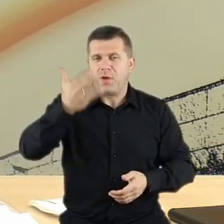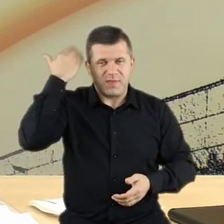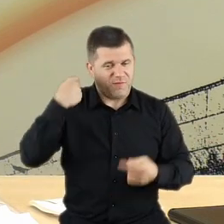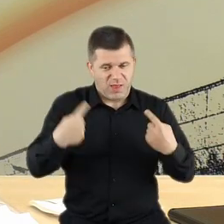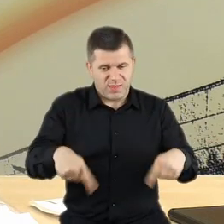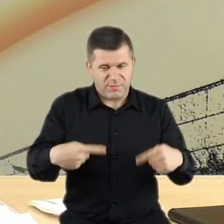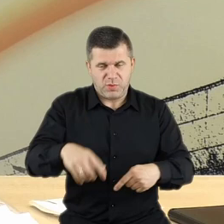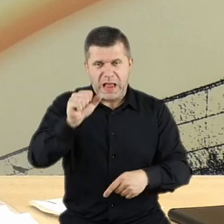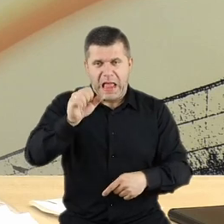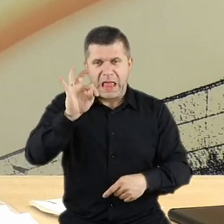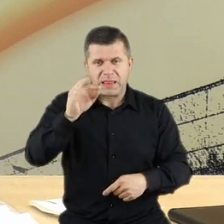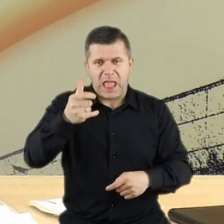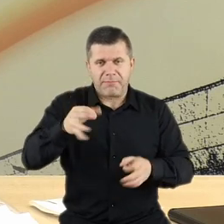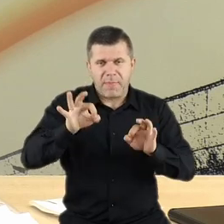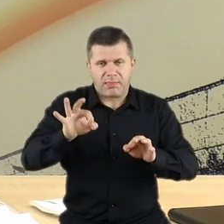odczytam